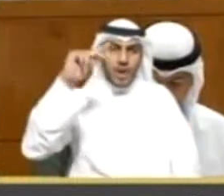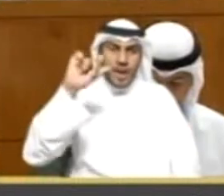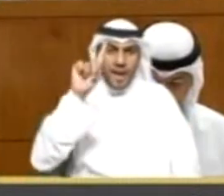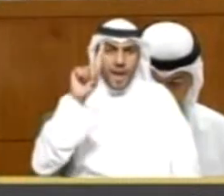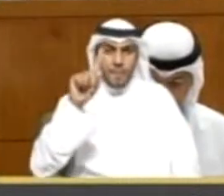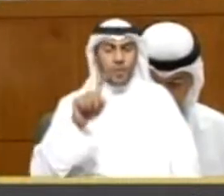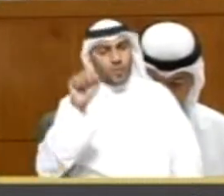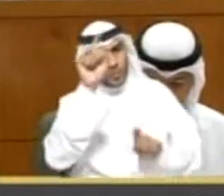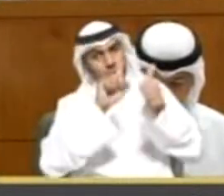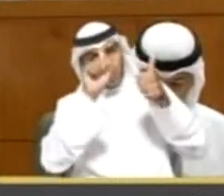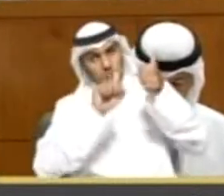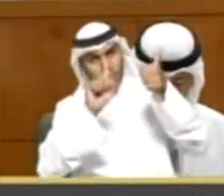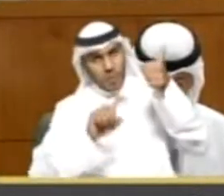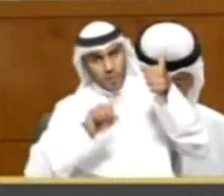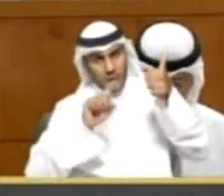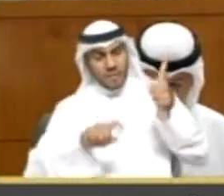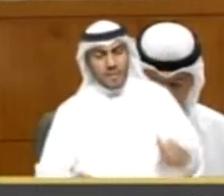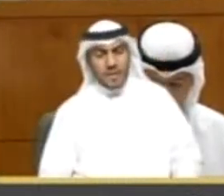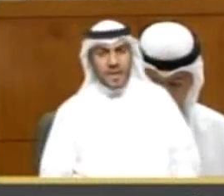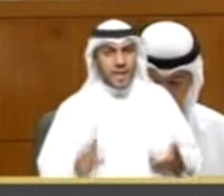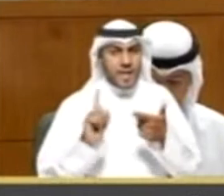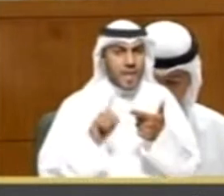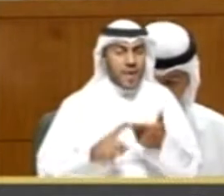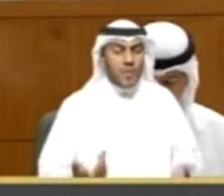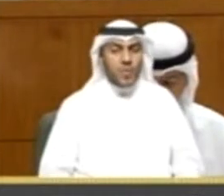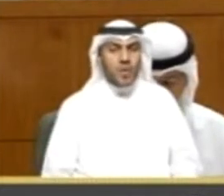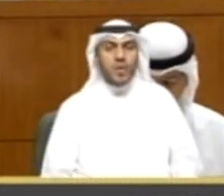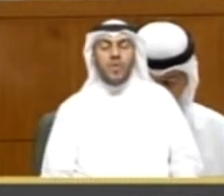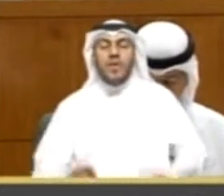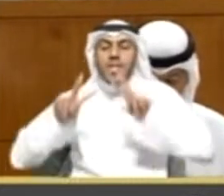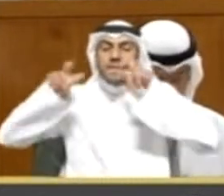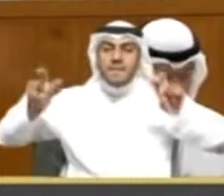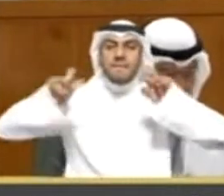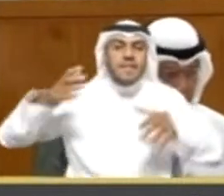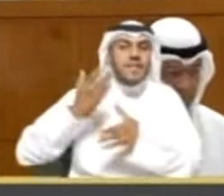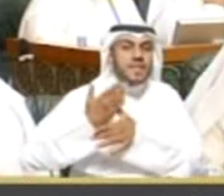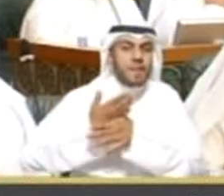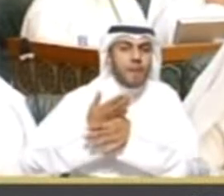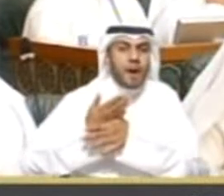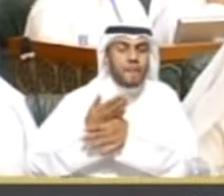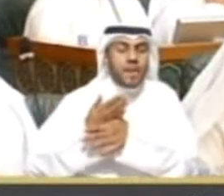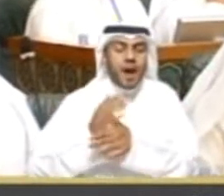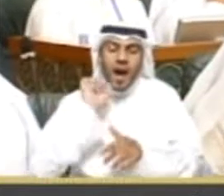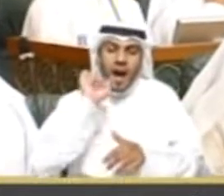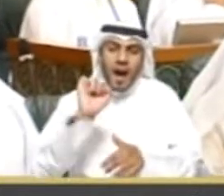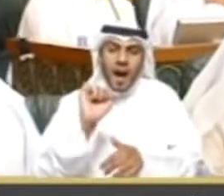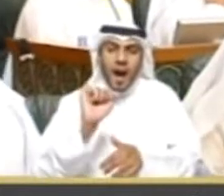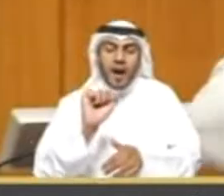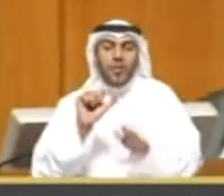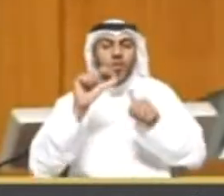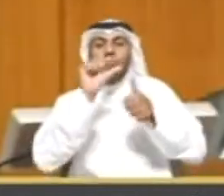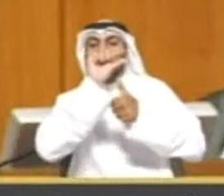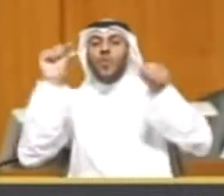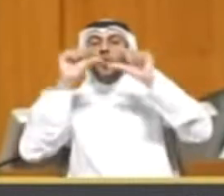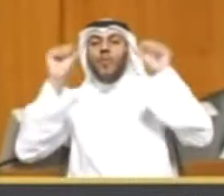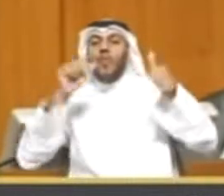تمت الموافقة على تشكيل لجنة تحقيق لمتابعة الملفات الواردة في محاور الاستجواب. هذا ويناقش المجلس